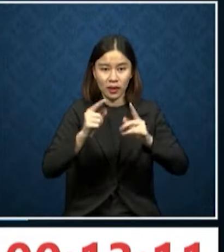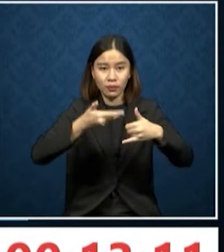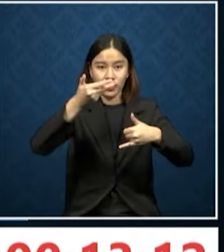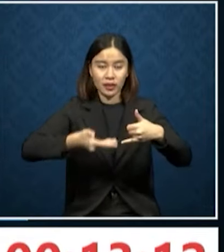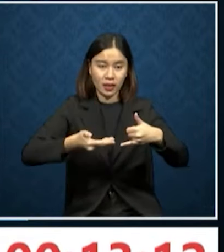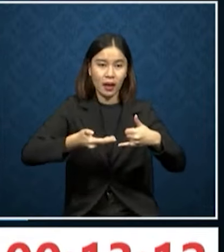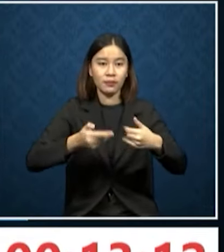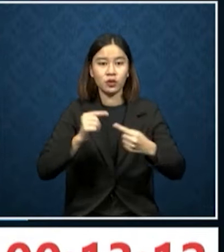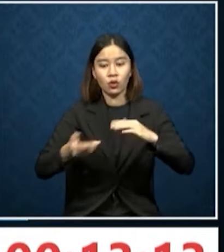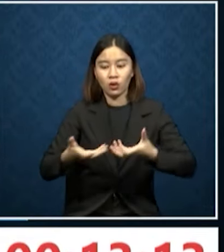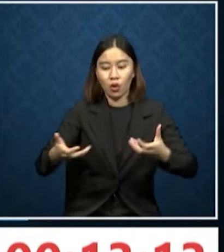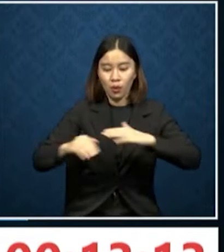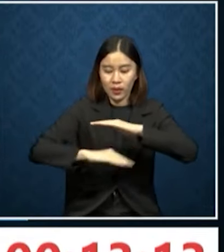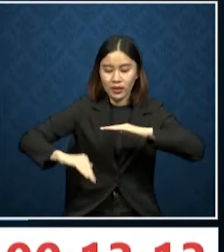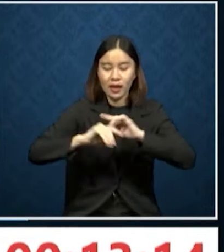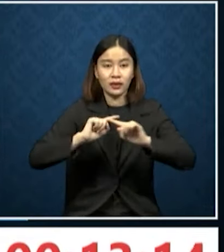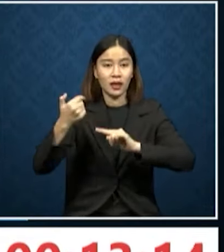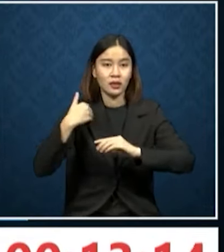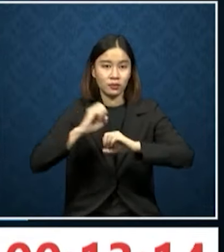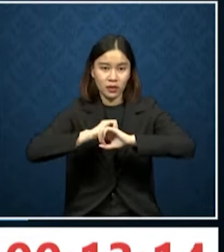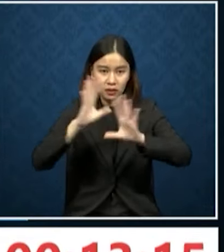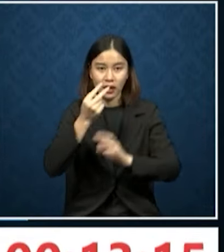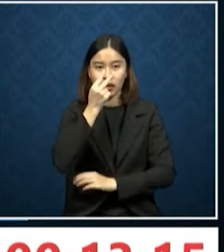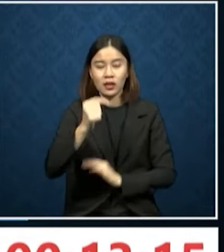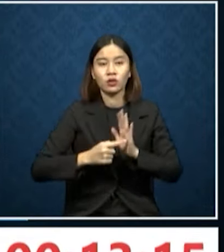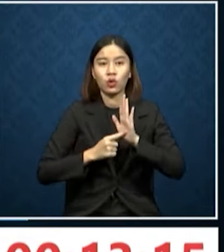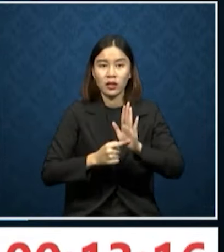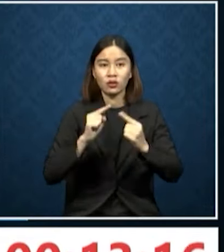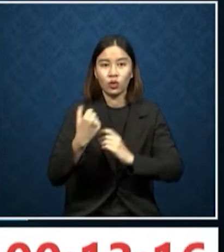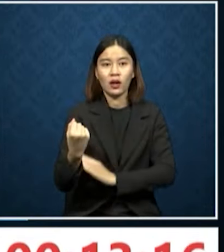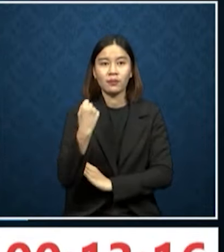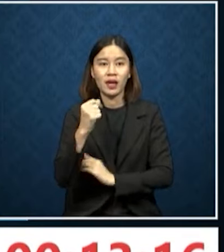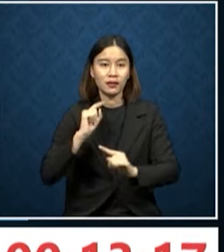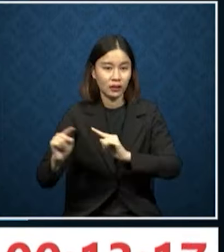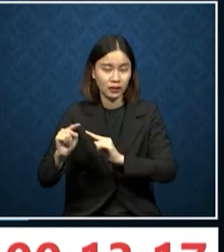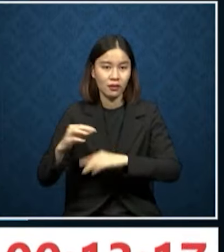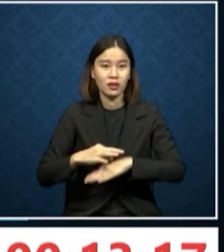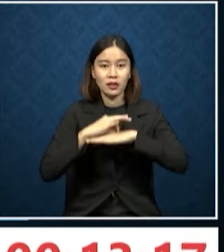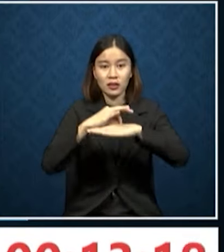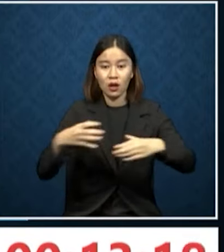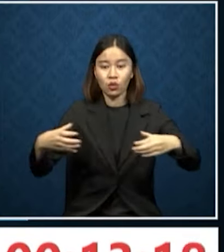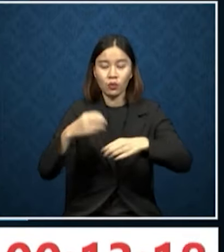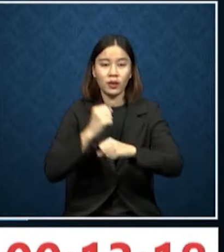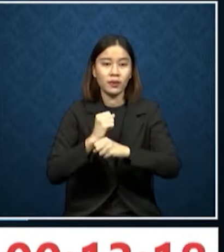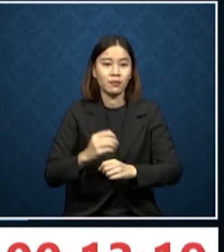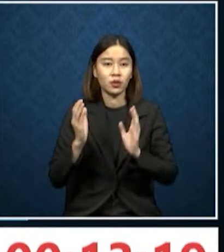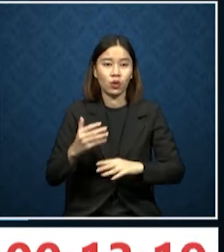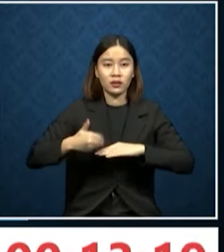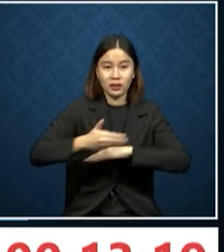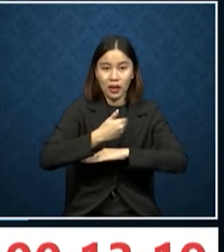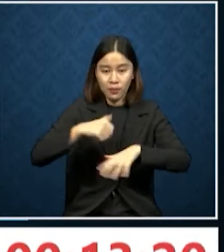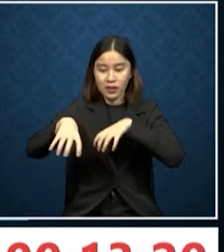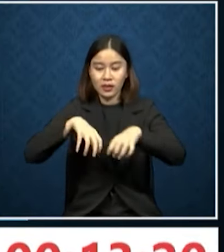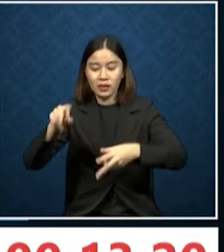ด้วยพยานหลักฐานที่ปรากฏส่อชัดถึงตัวอย่างการใช้อำนาจแต่งตั้งทีมงานนักการเมืองเข้า